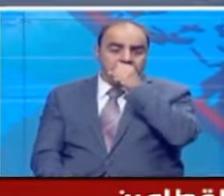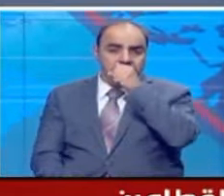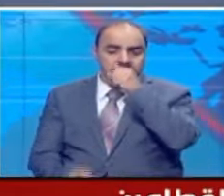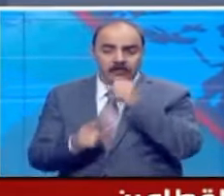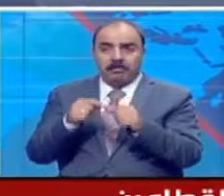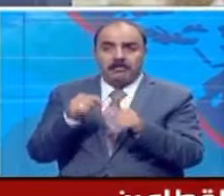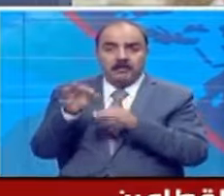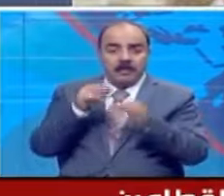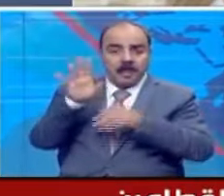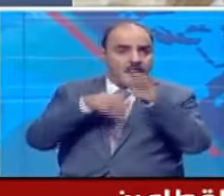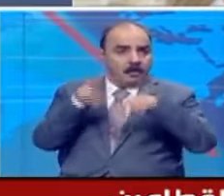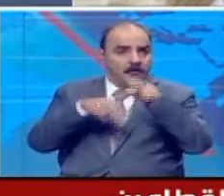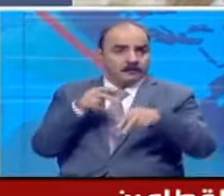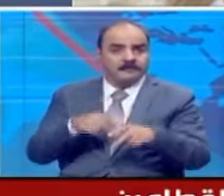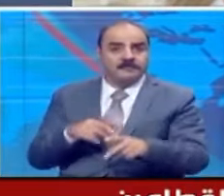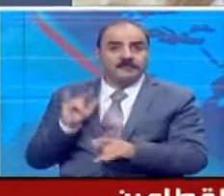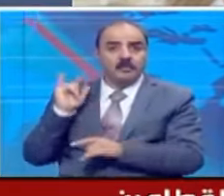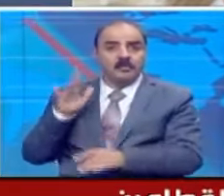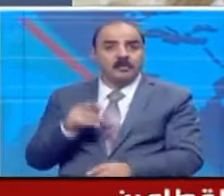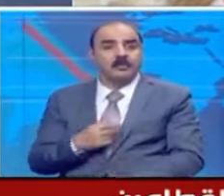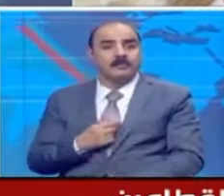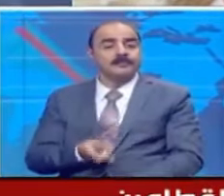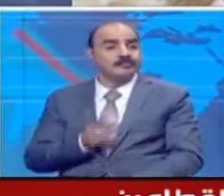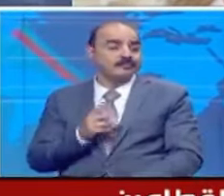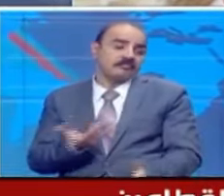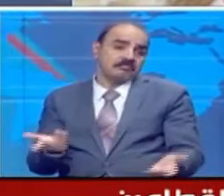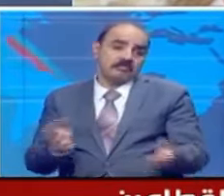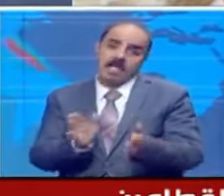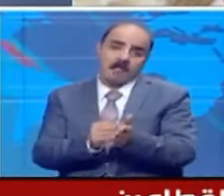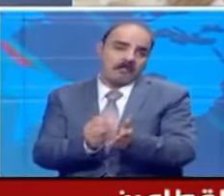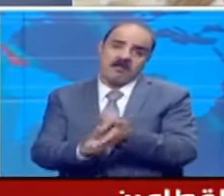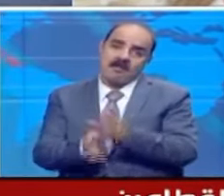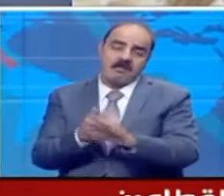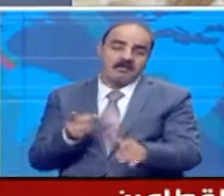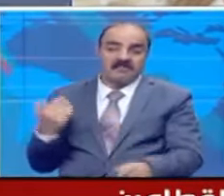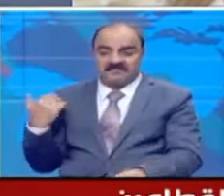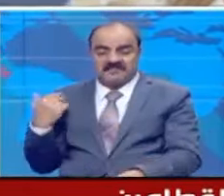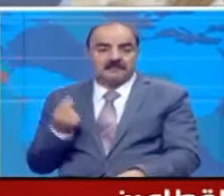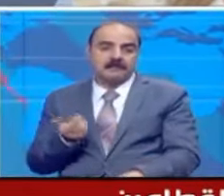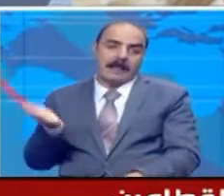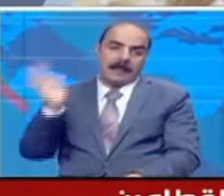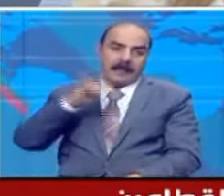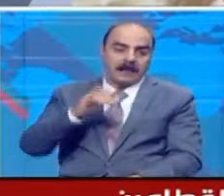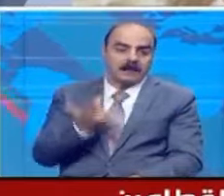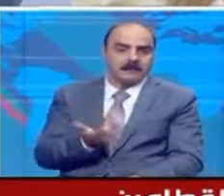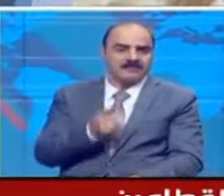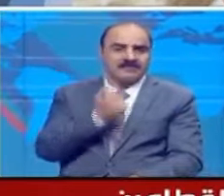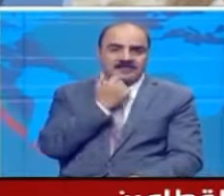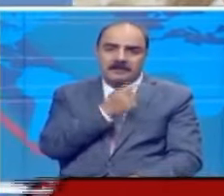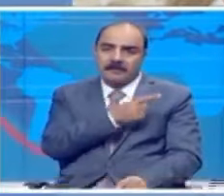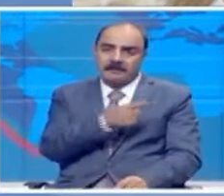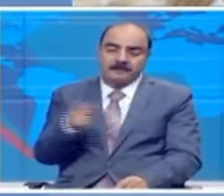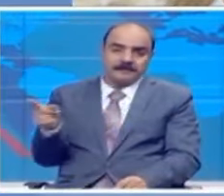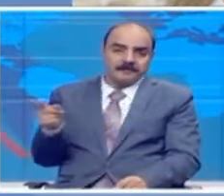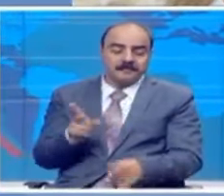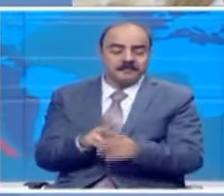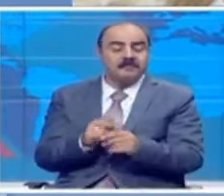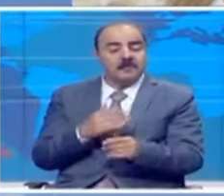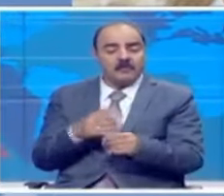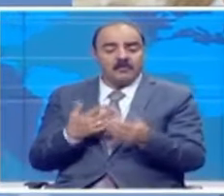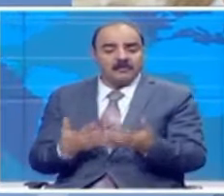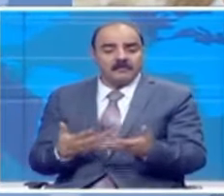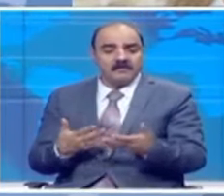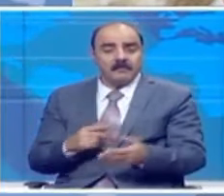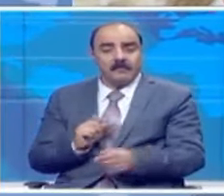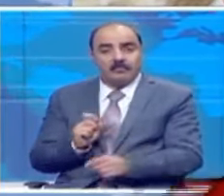نتيجه انه بيبقى المواطن ما عندوش ثقة في انه الازمة ممكن تتحل في اقرب وقت، ممكن الازمة